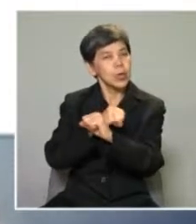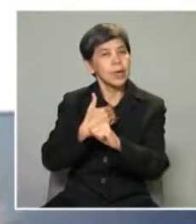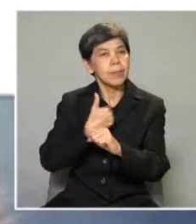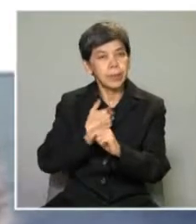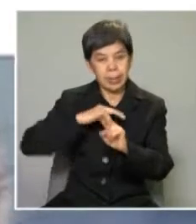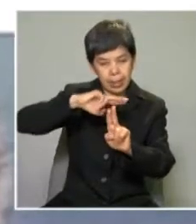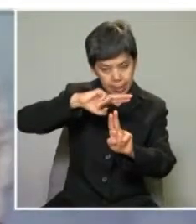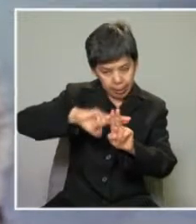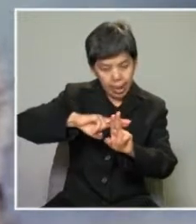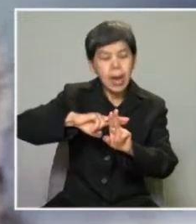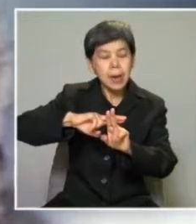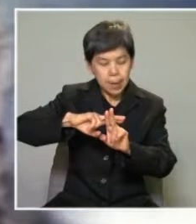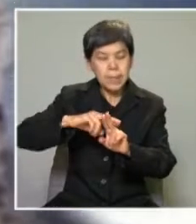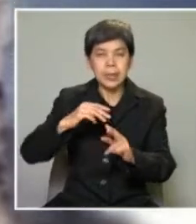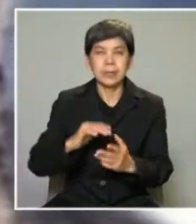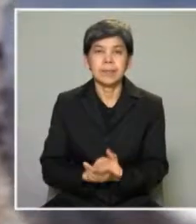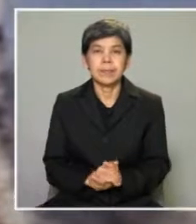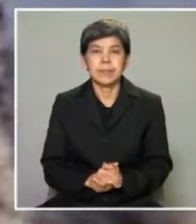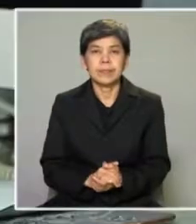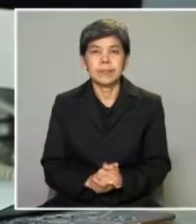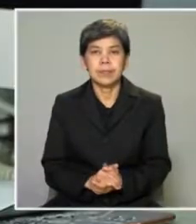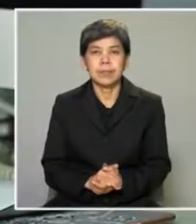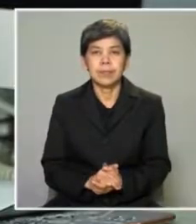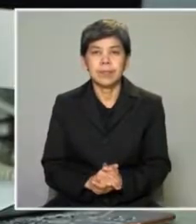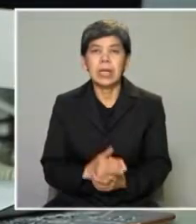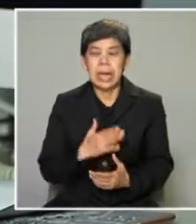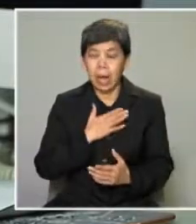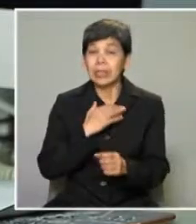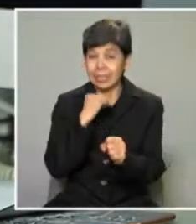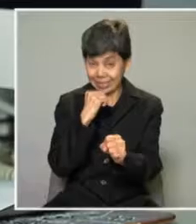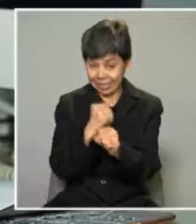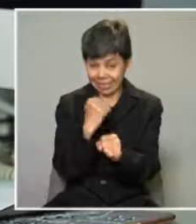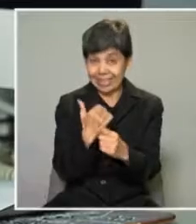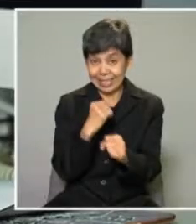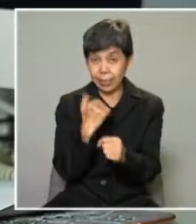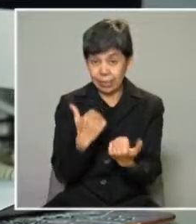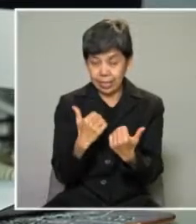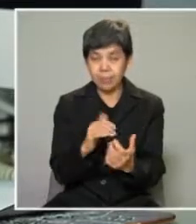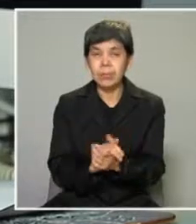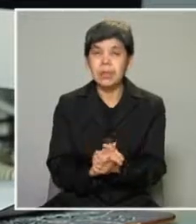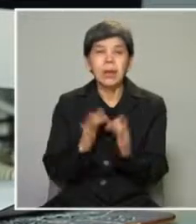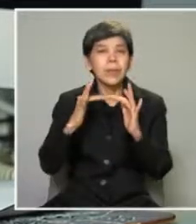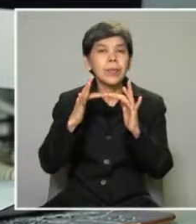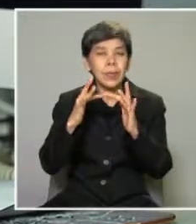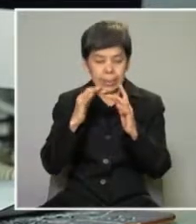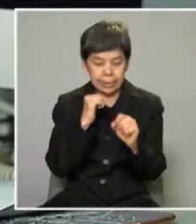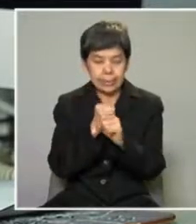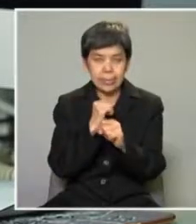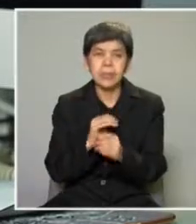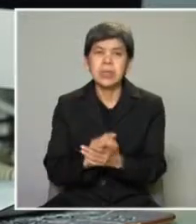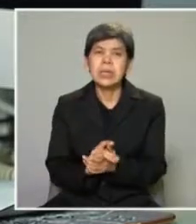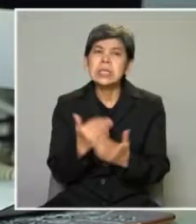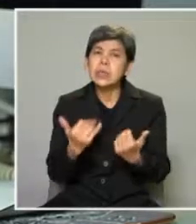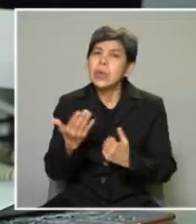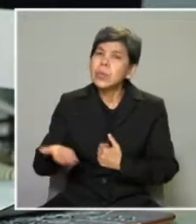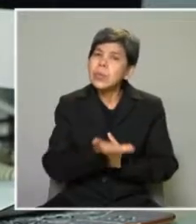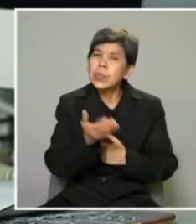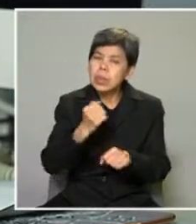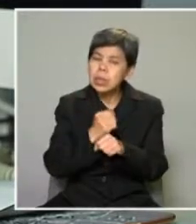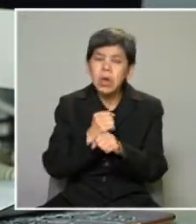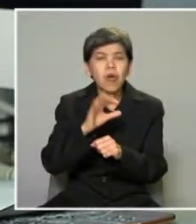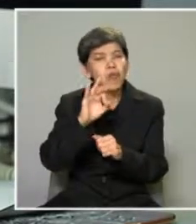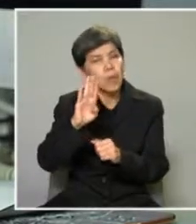ำคัญเกี่ยวกับสัตว์ป่าอาทิการประกวดภาพถ่ายสัตว์ป่าการโพสต์และการแชร์ข้อความภาพหรือคลิปที่เกี่ยวข้